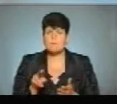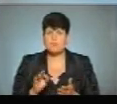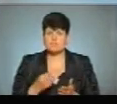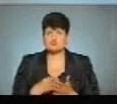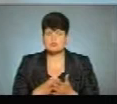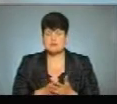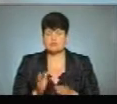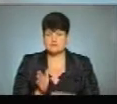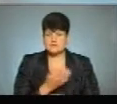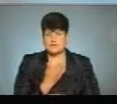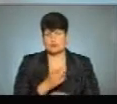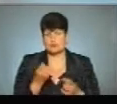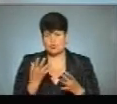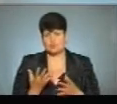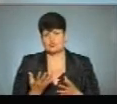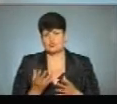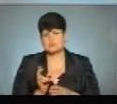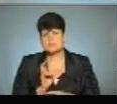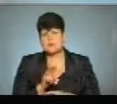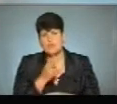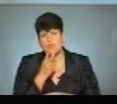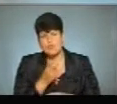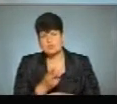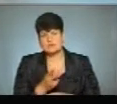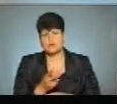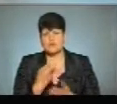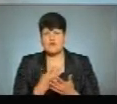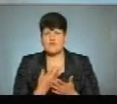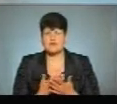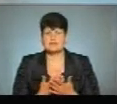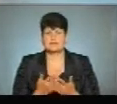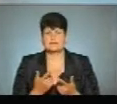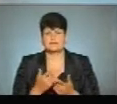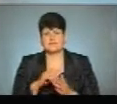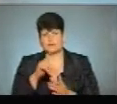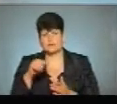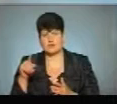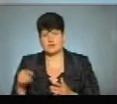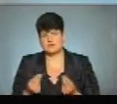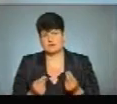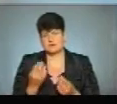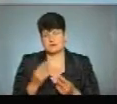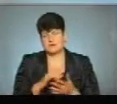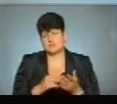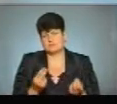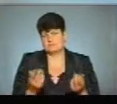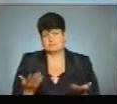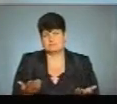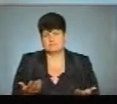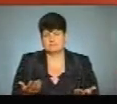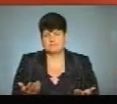знято. Просто заходити і собі вже просто далі в вигляді інфографіки ви собі далі бавитися з цим